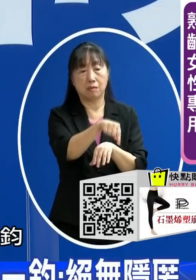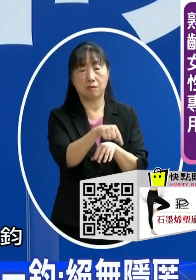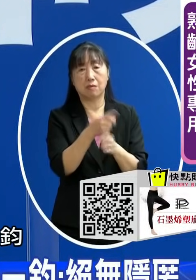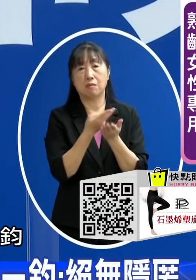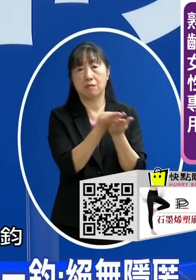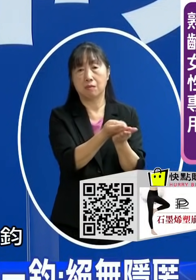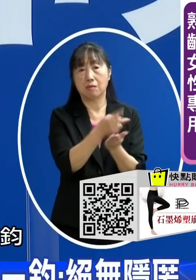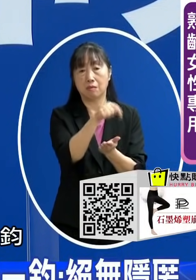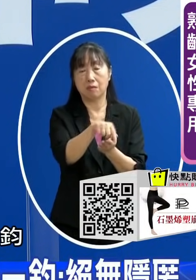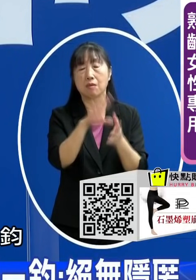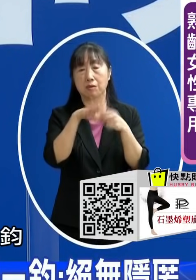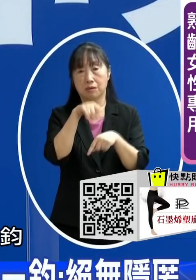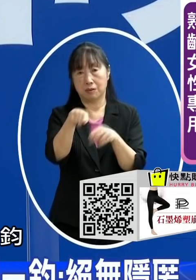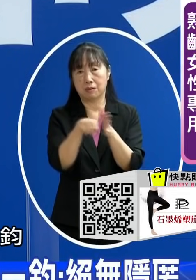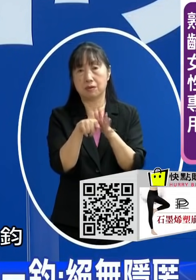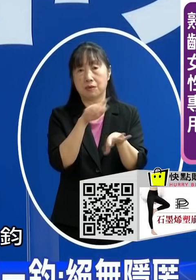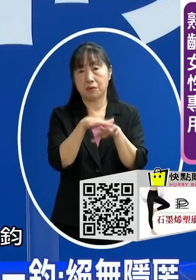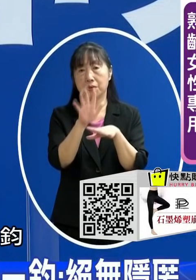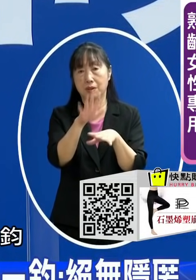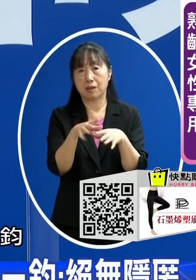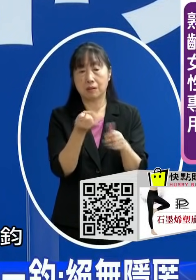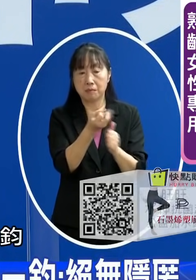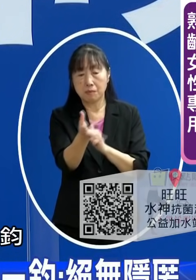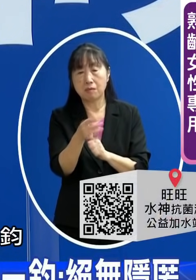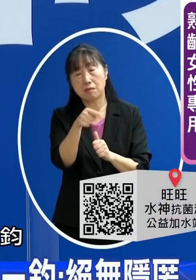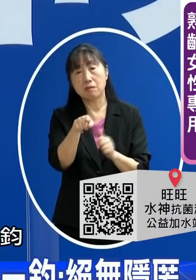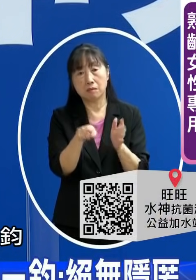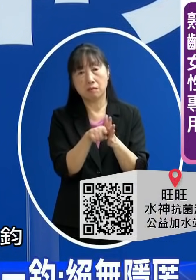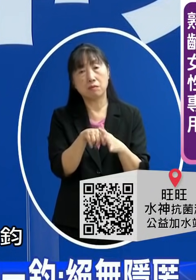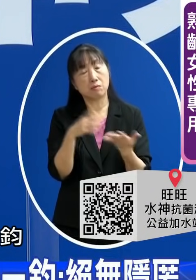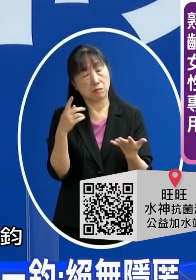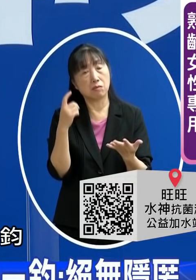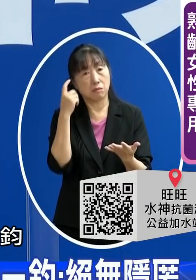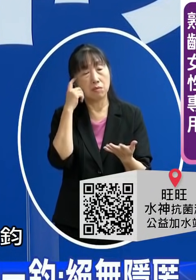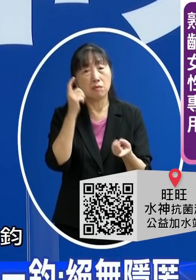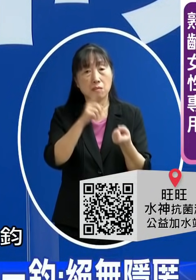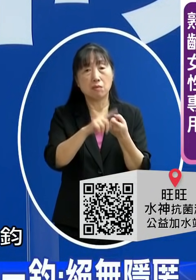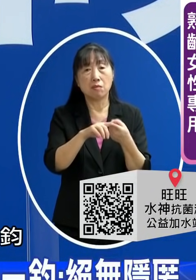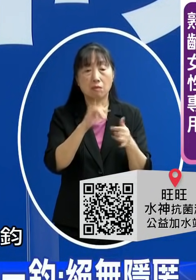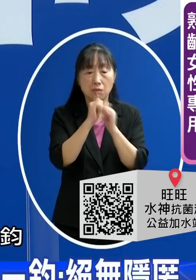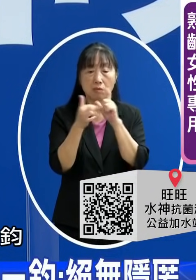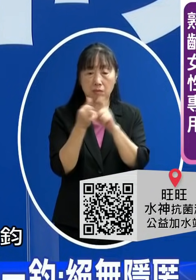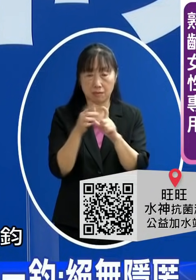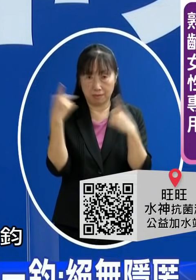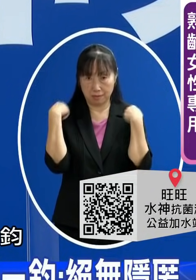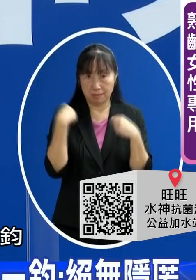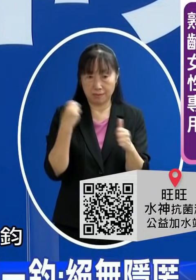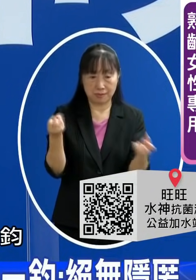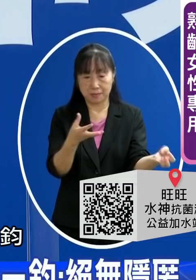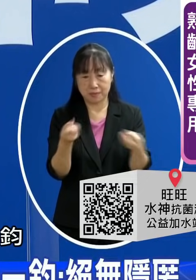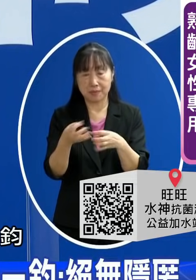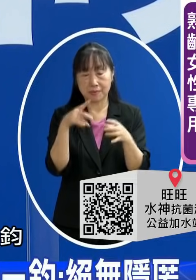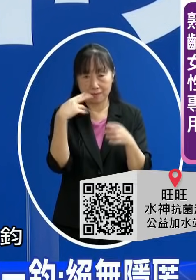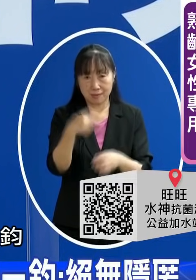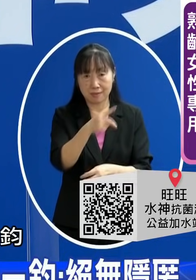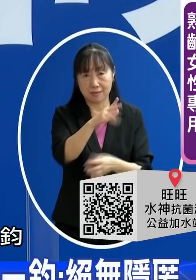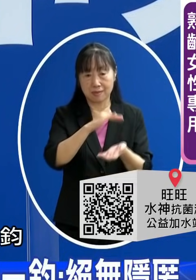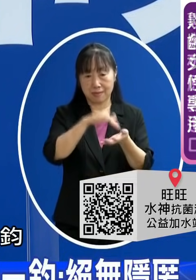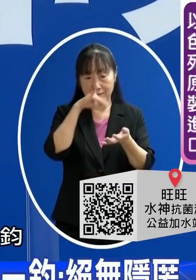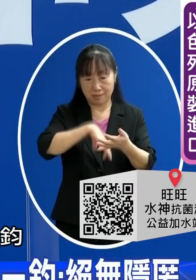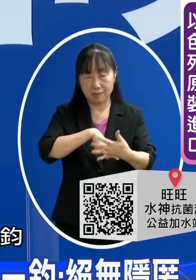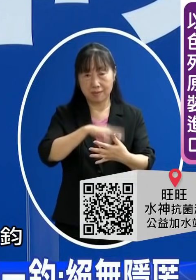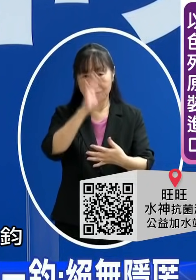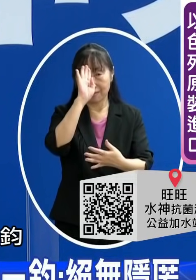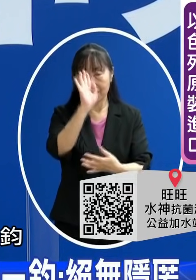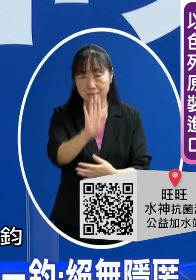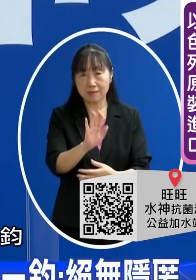些不同的部门出现确诊的情形，并不意外，这可能是社区感染然后导致说有出现院内确诊的一个情形。